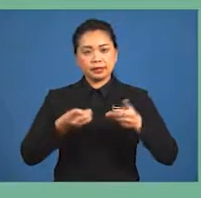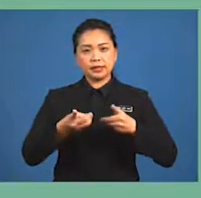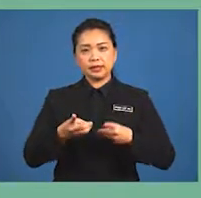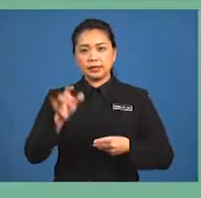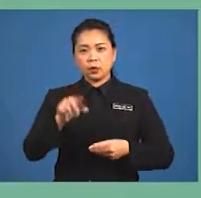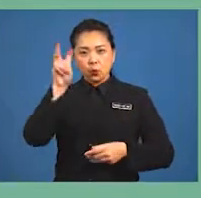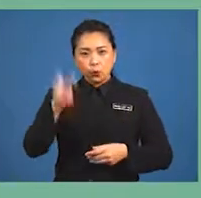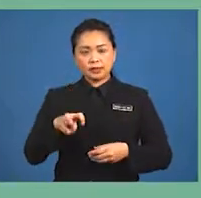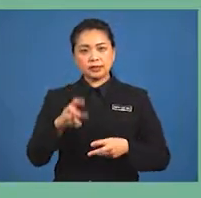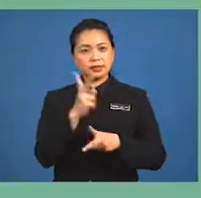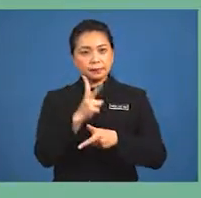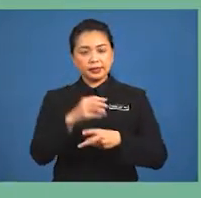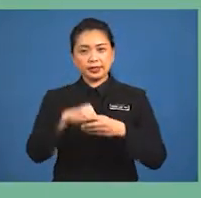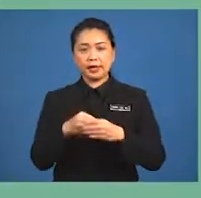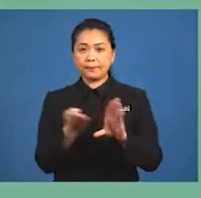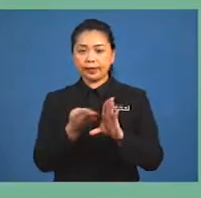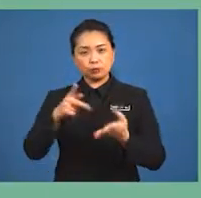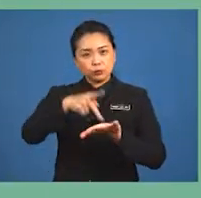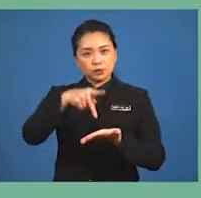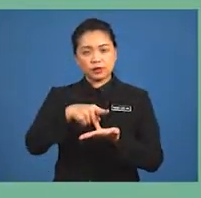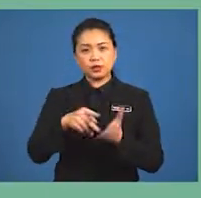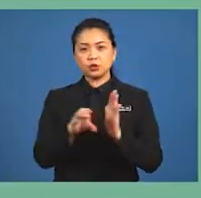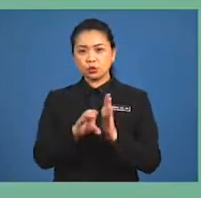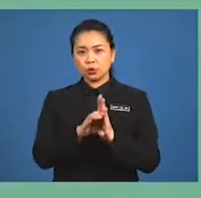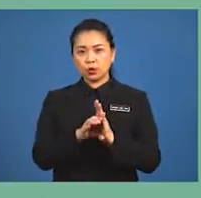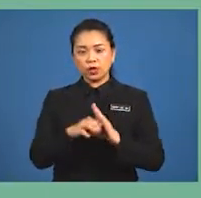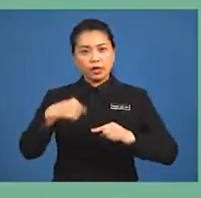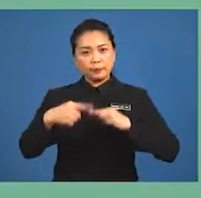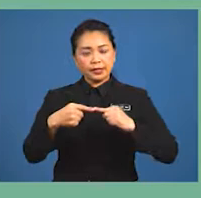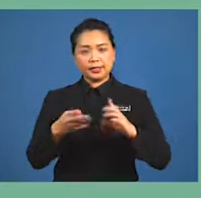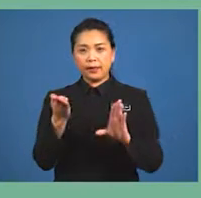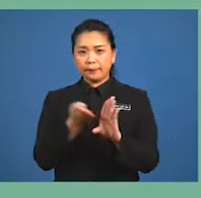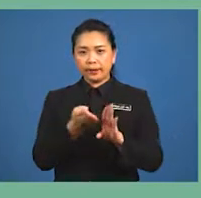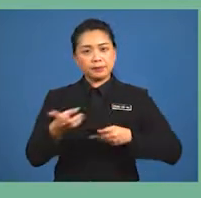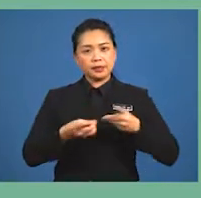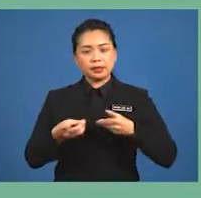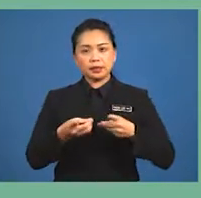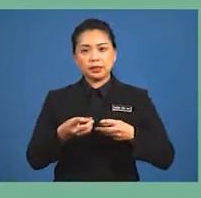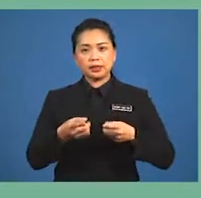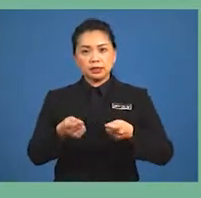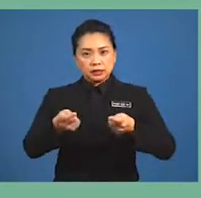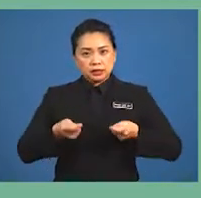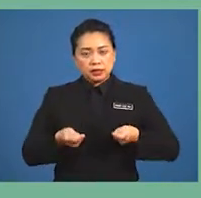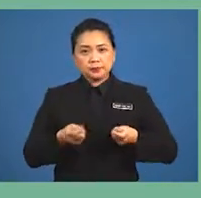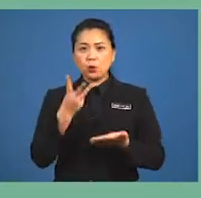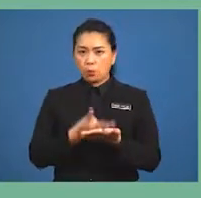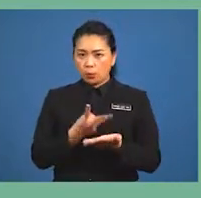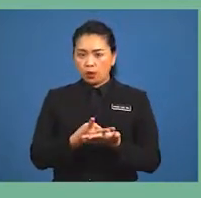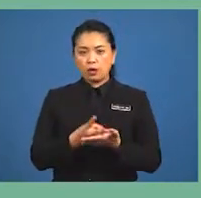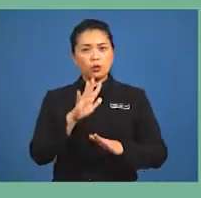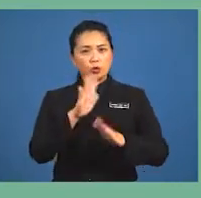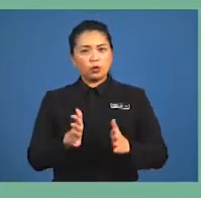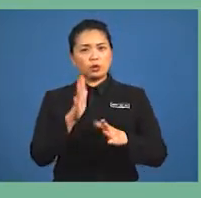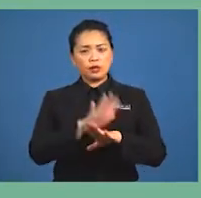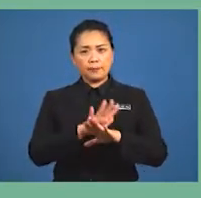wajib disimpan dalam Bank Pusat. Contohnya, apabila bank perdagangan menerima deposit daripada orang ramai